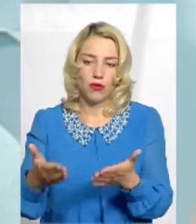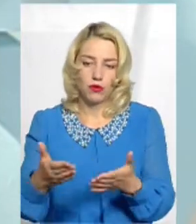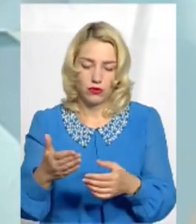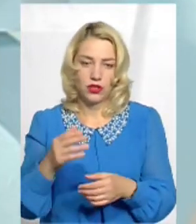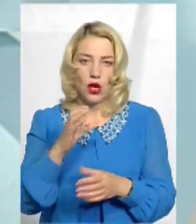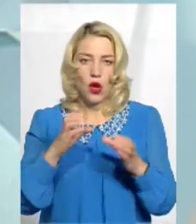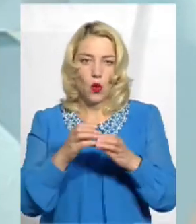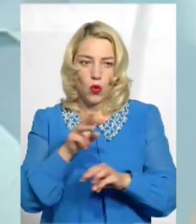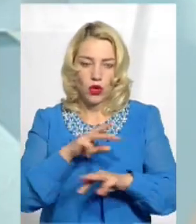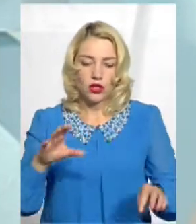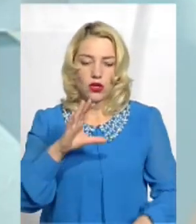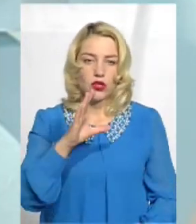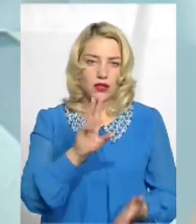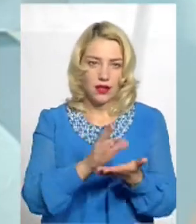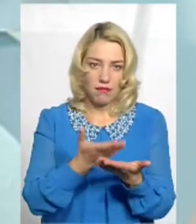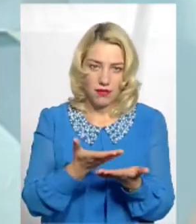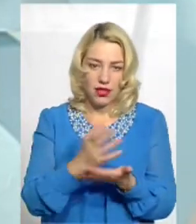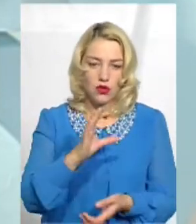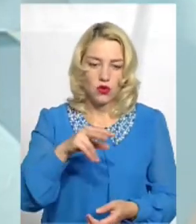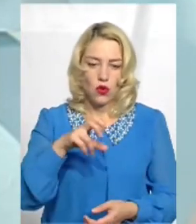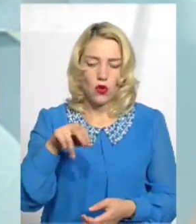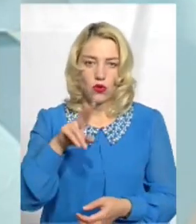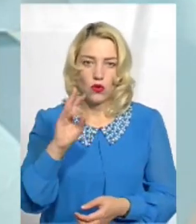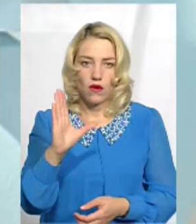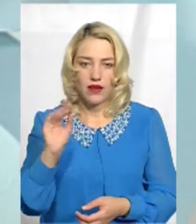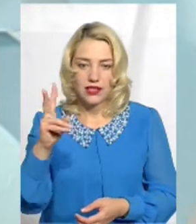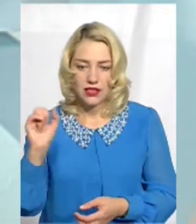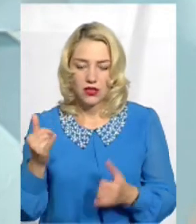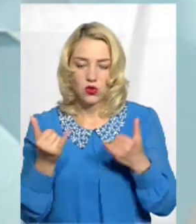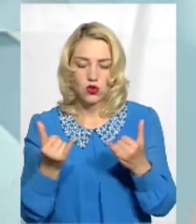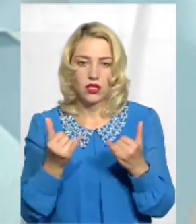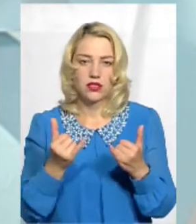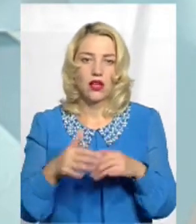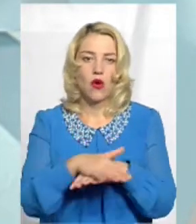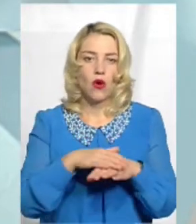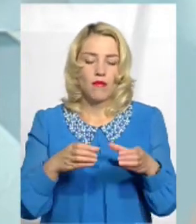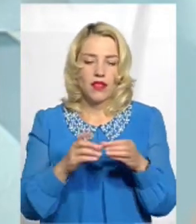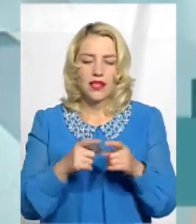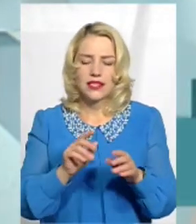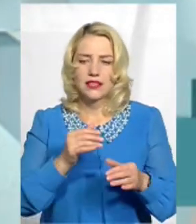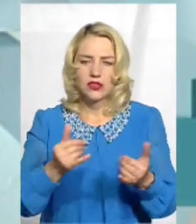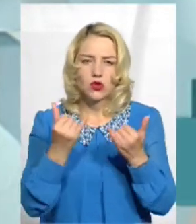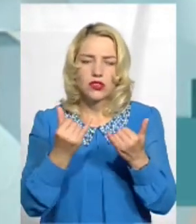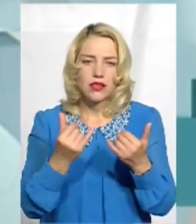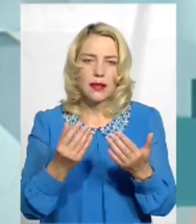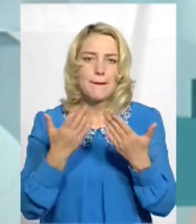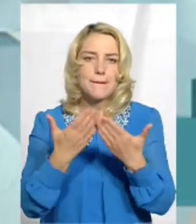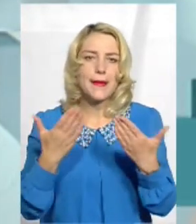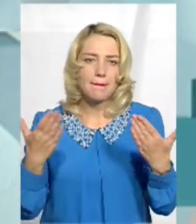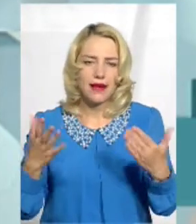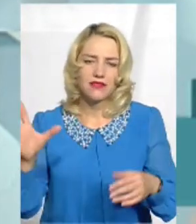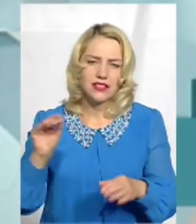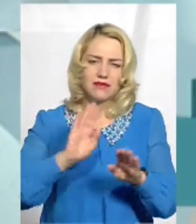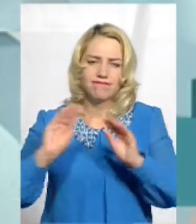Солобковецьку об'єднану територіальну громаду, яка у цьому році, наприклад, забезпечила сучасними меблями усі початкові класи в